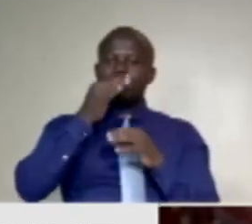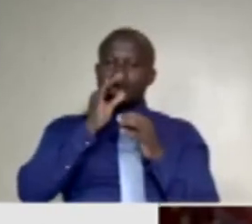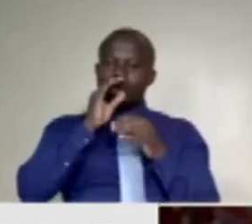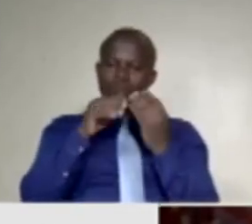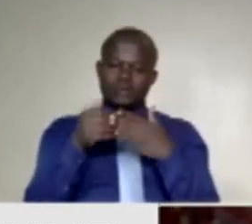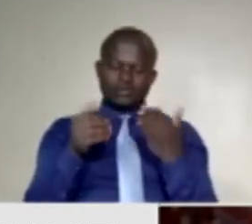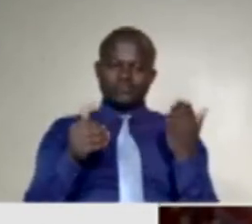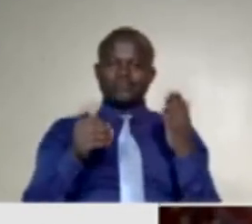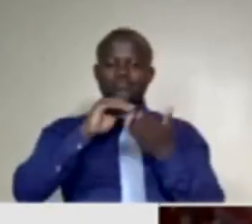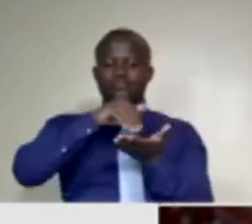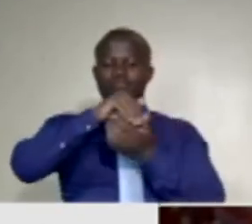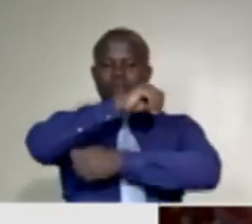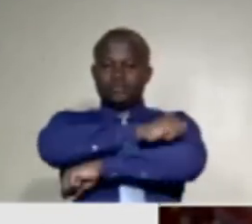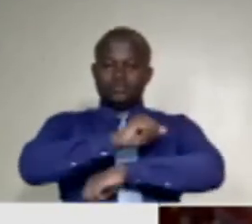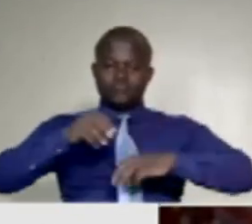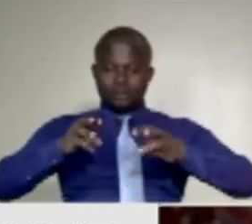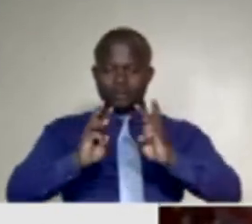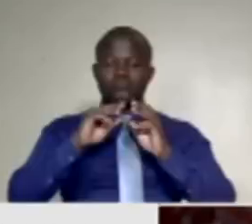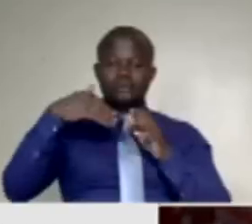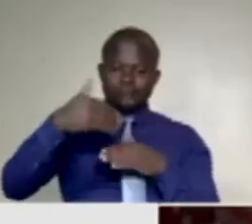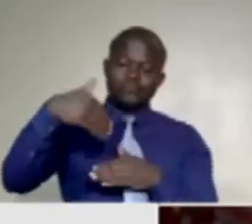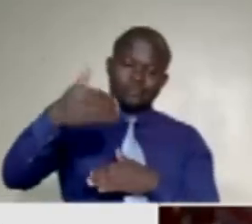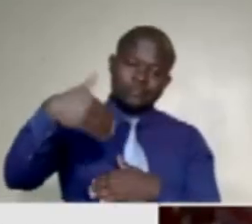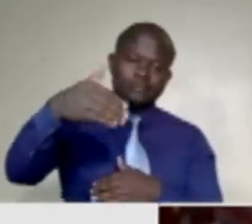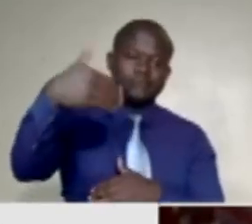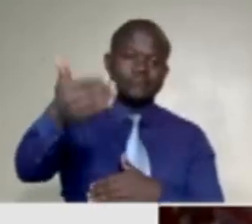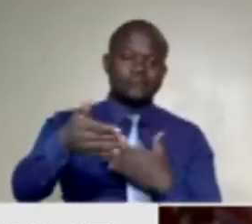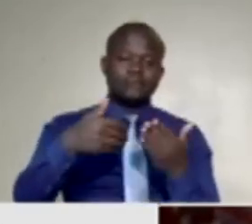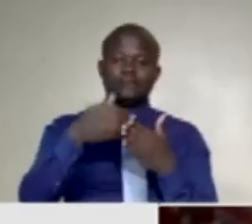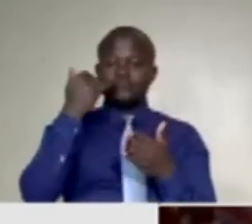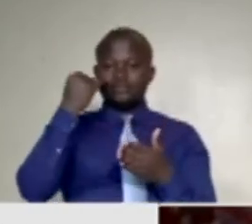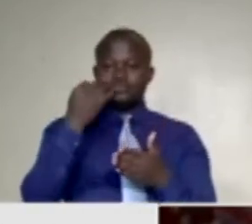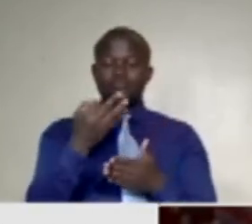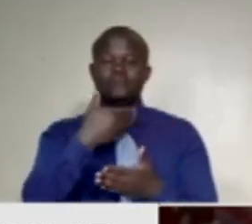ibigo by'amashuri ku buryo tugenda nitugira